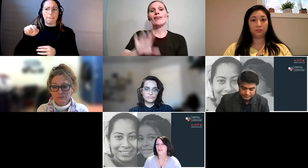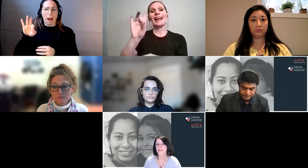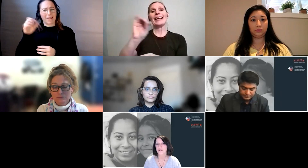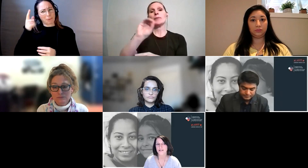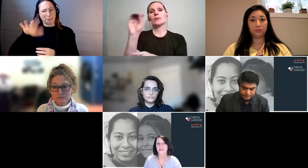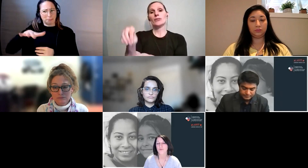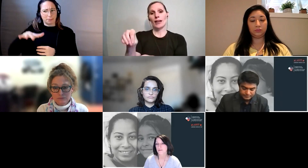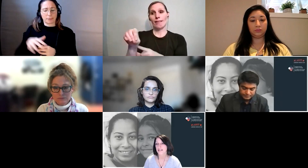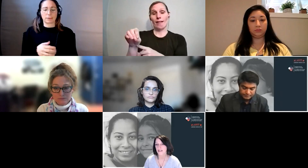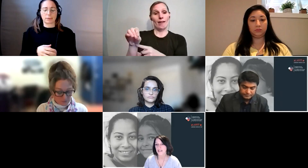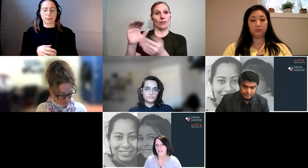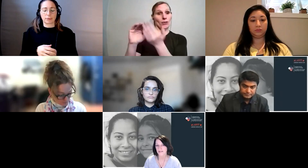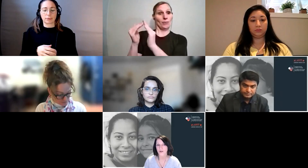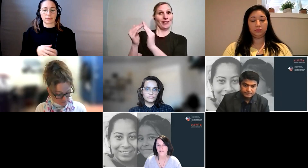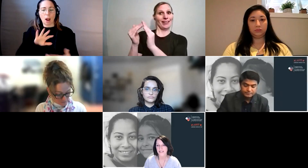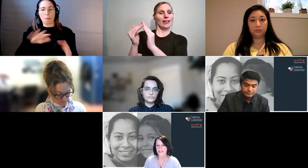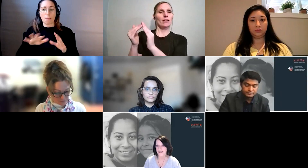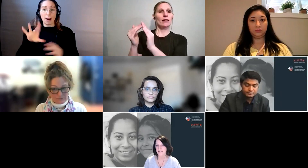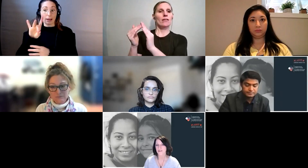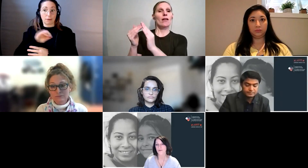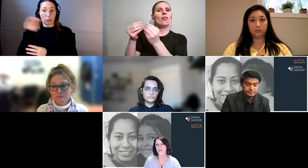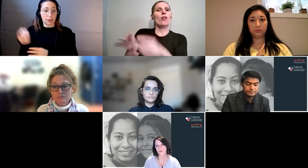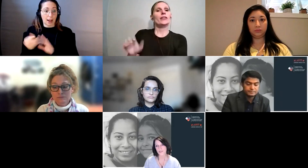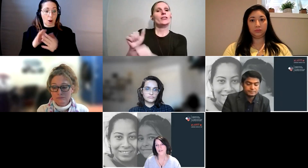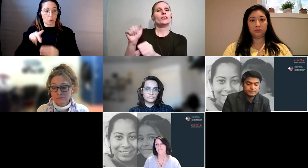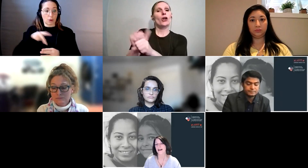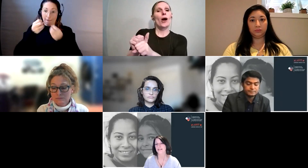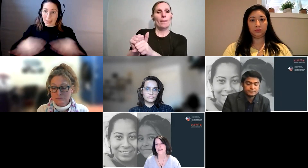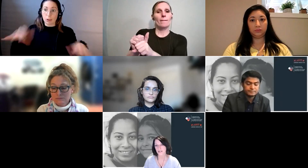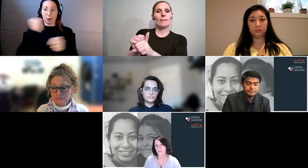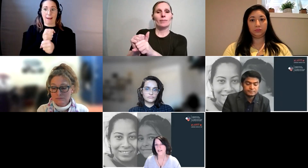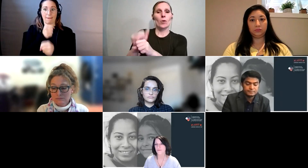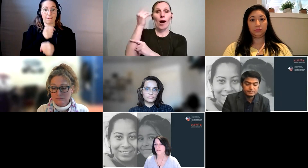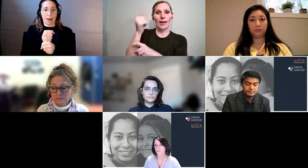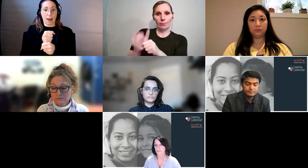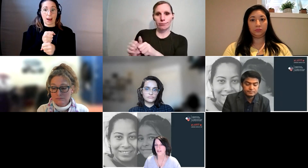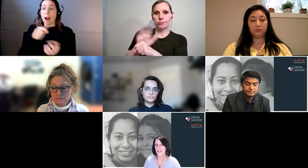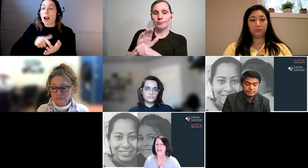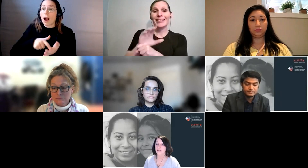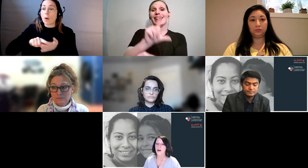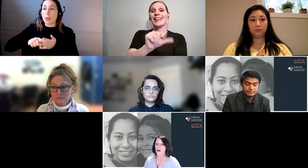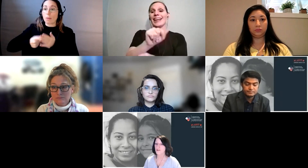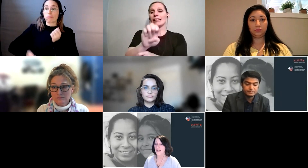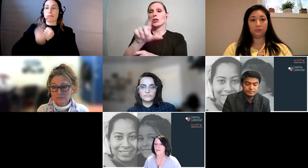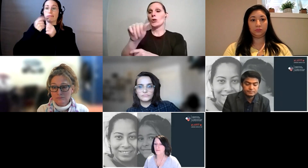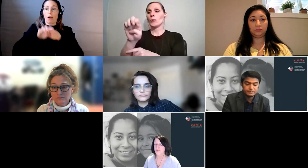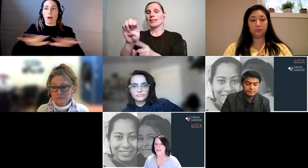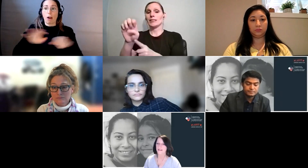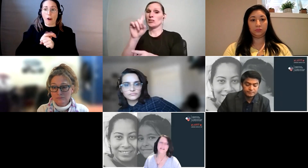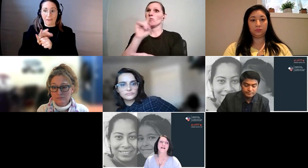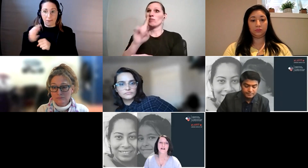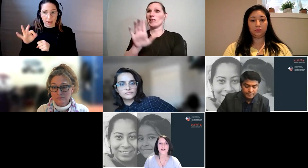Approximativement 80% de notre communauté ont perdu leur emploi au début de la COVID. Donc, il y a eu un impact